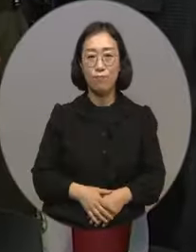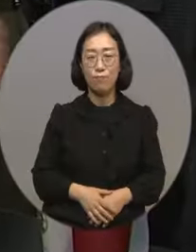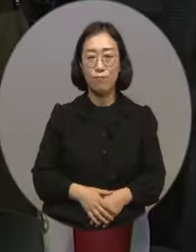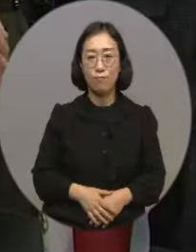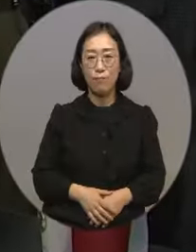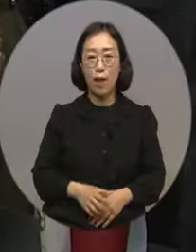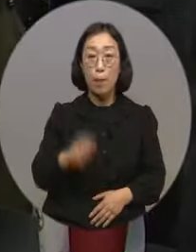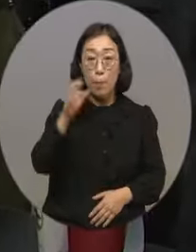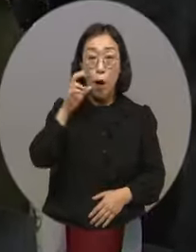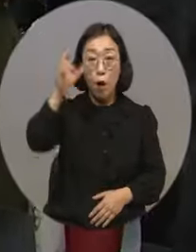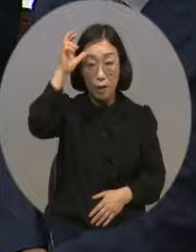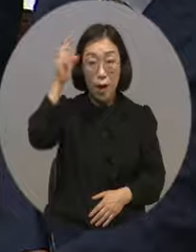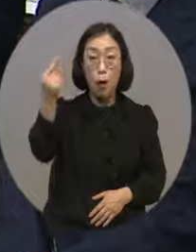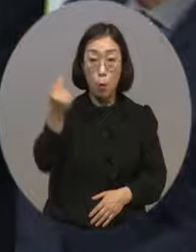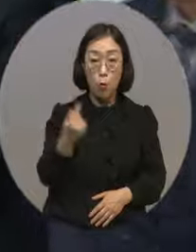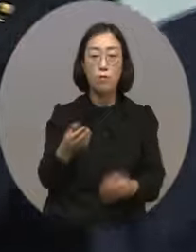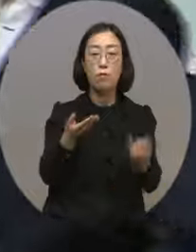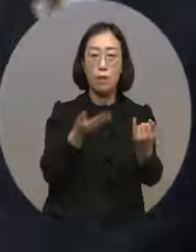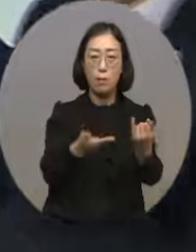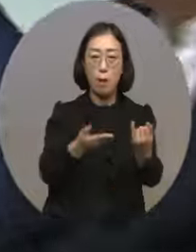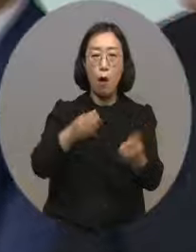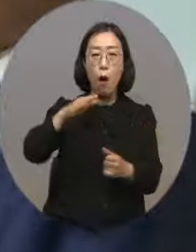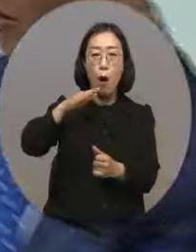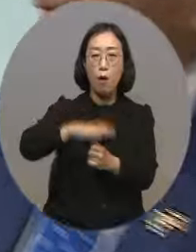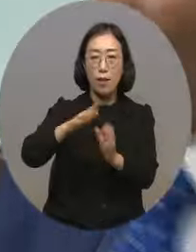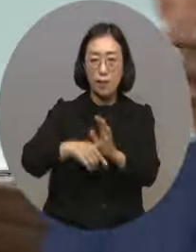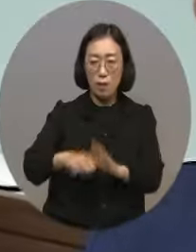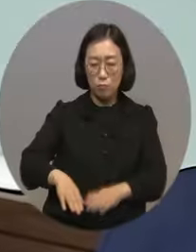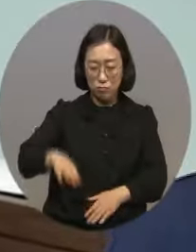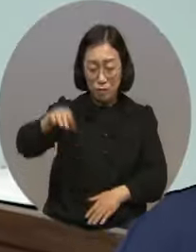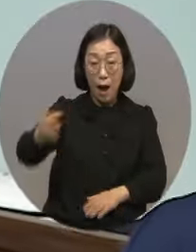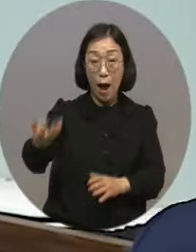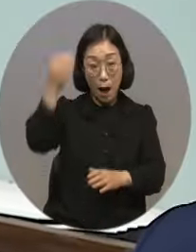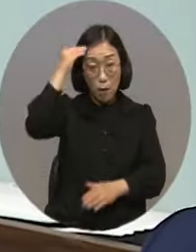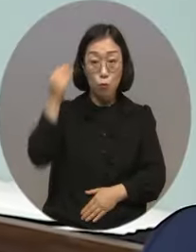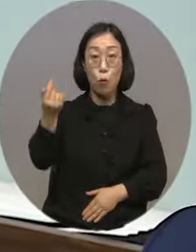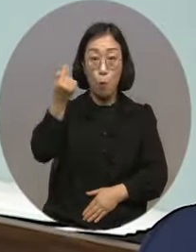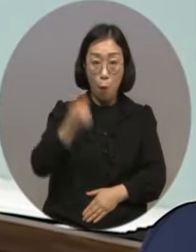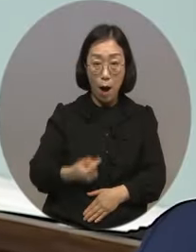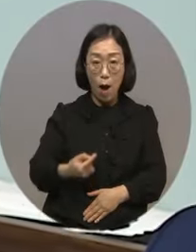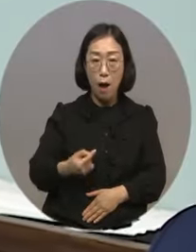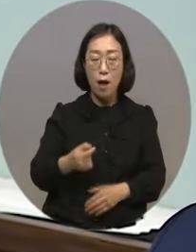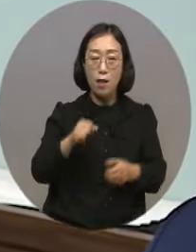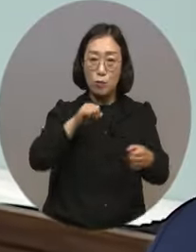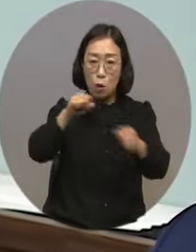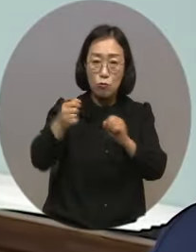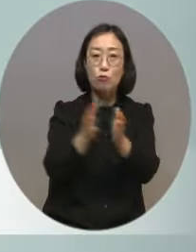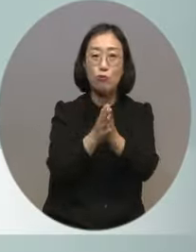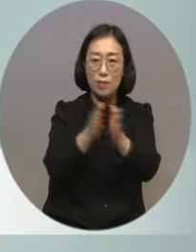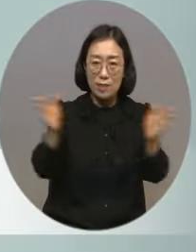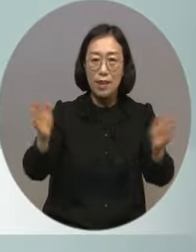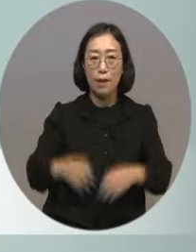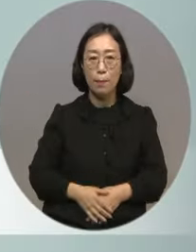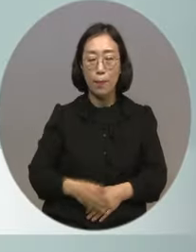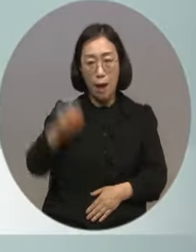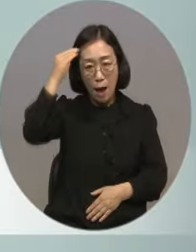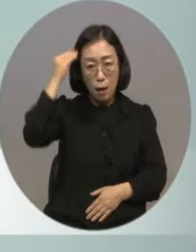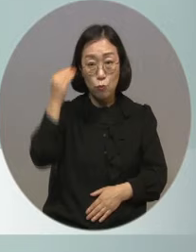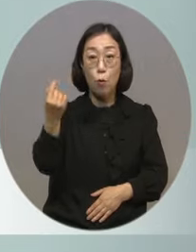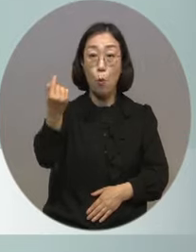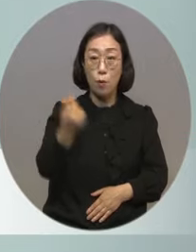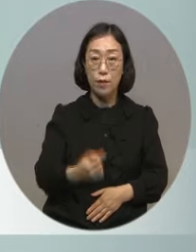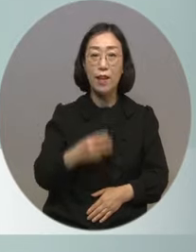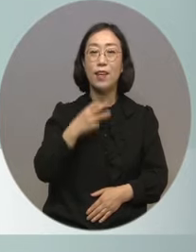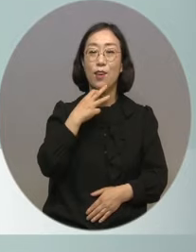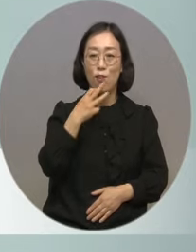평양 출신인 최현미 선수는 어린 시절 한국으로 와 본격적인 선수 생활을 이어왔습니다. 한국에 올 때 당시가